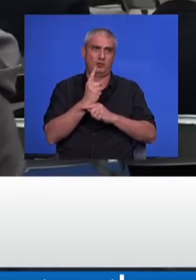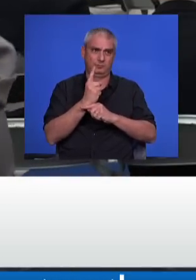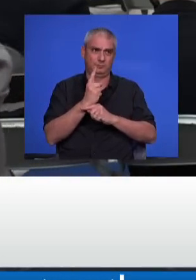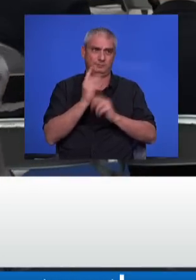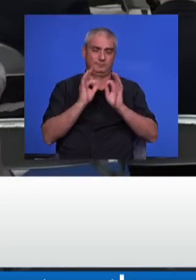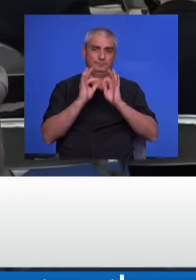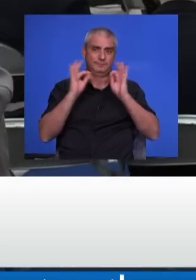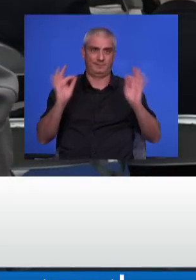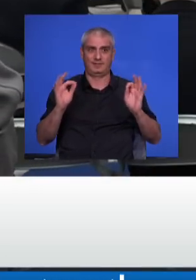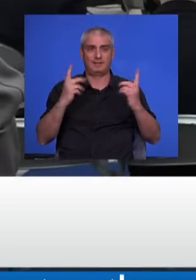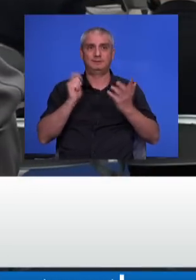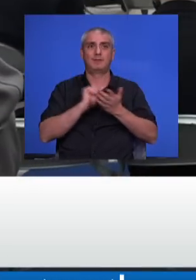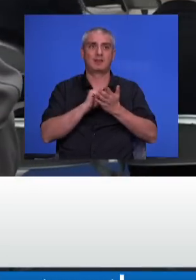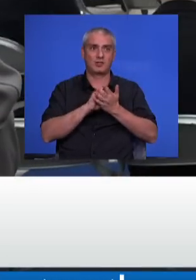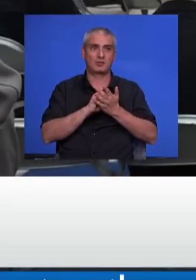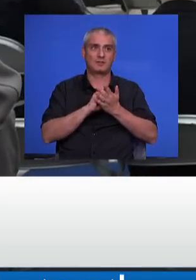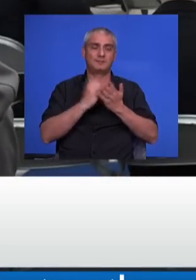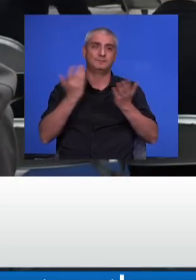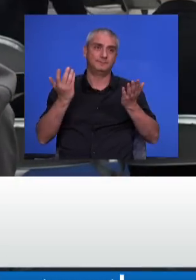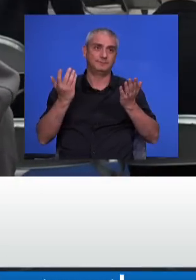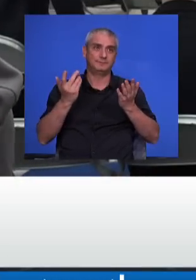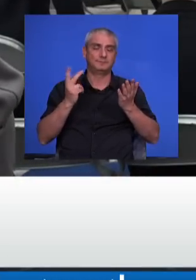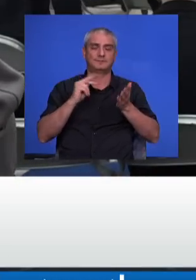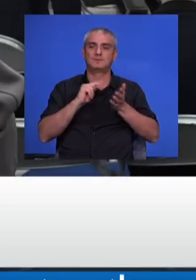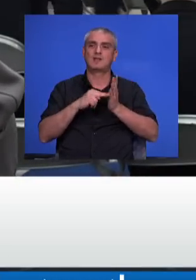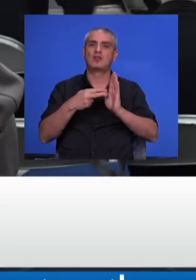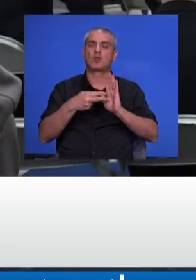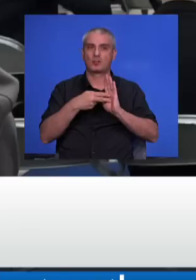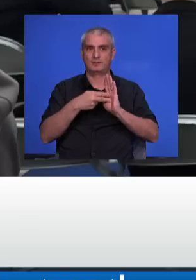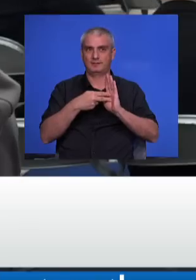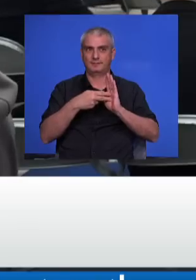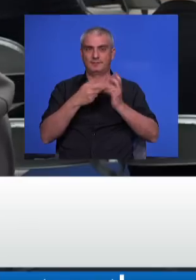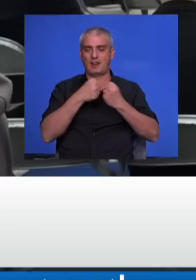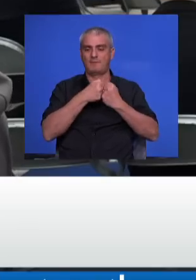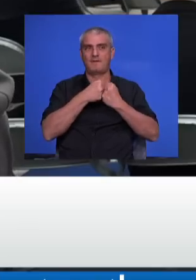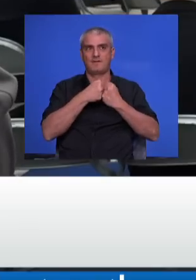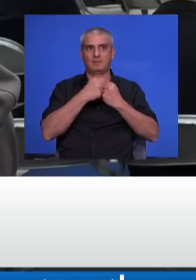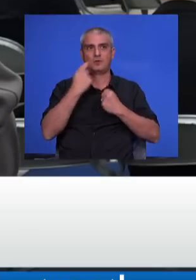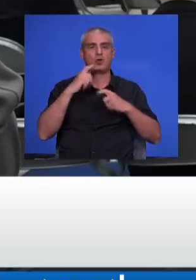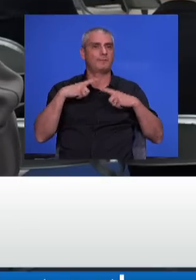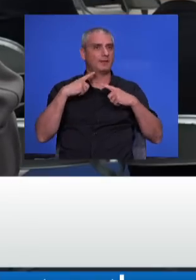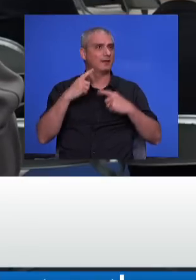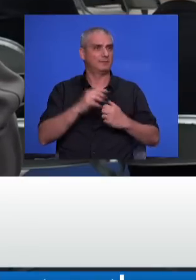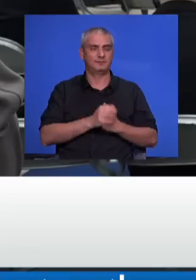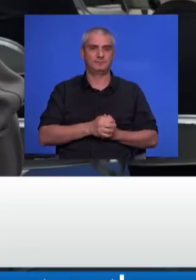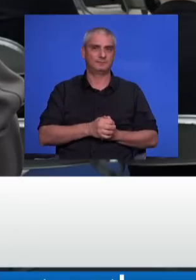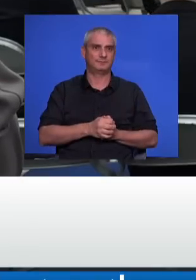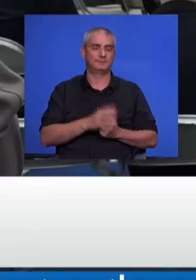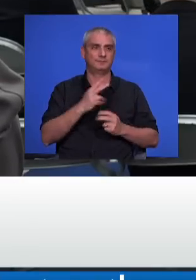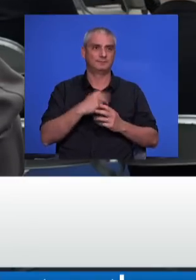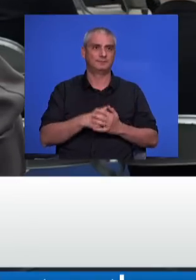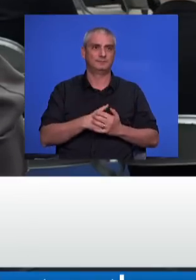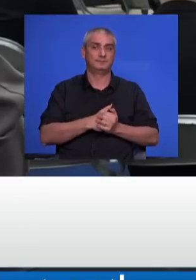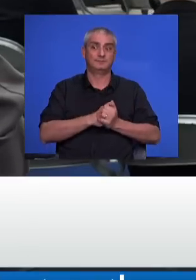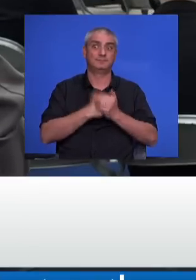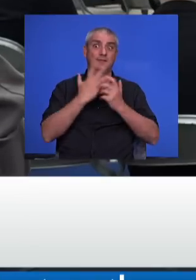תחל מסיבת העיתונאים הזאת, התוכנית למאבק ביוקר המחיה. רק נגיד שעד לפני בערך שעה... לראות עד כמה זה